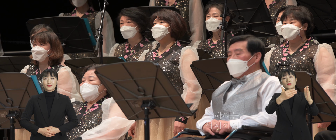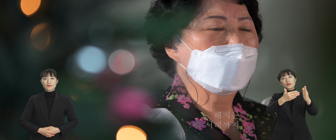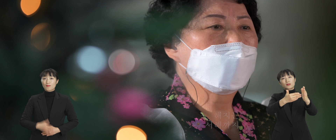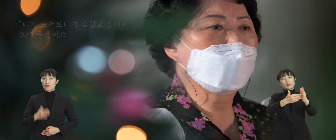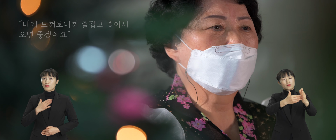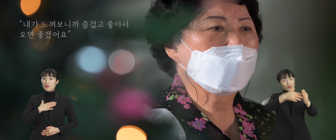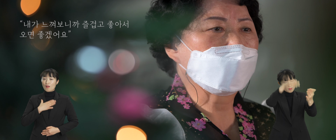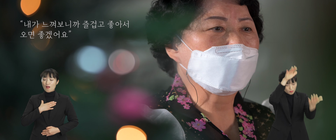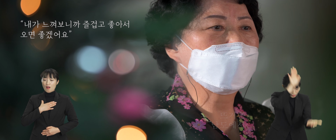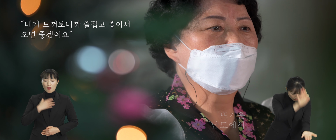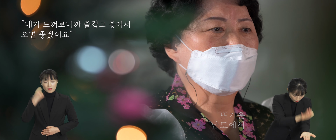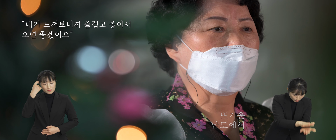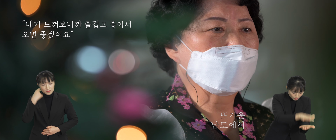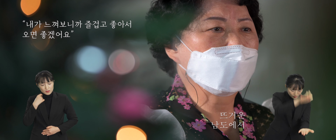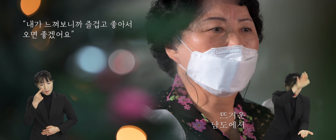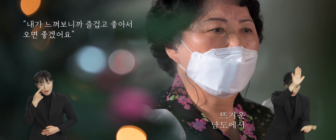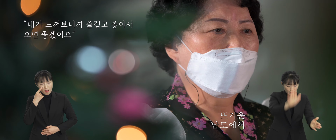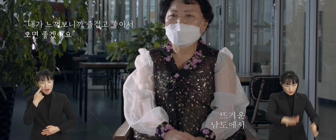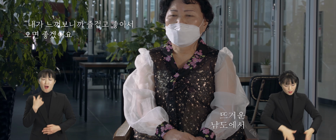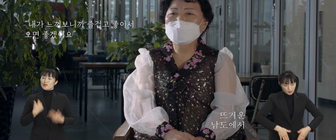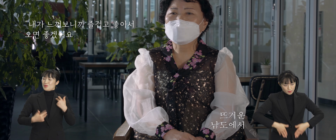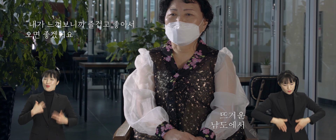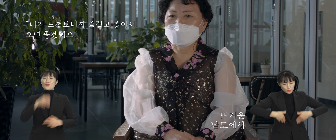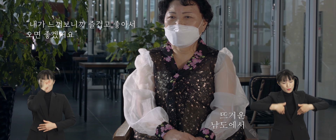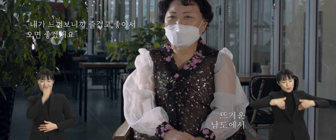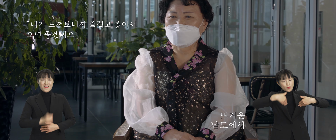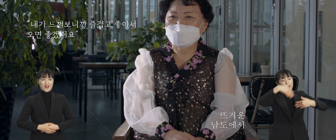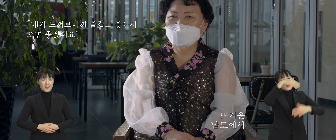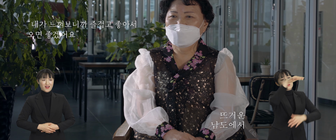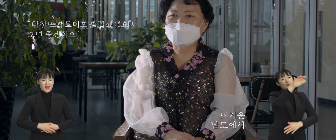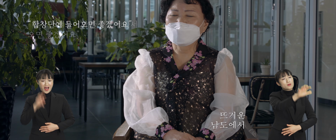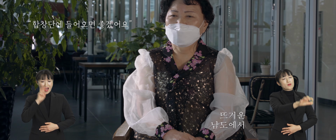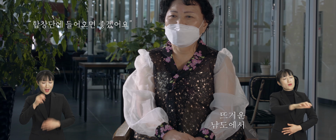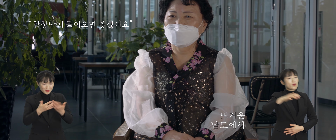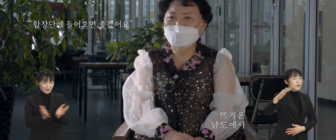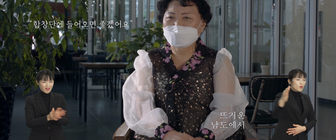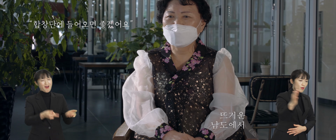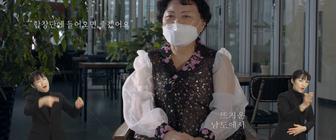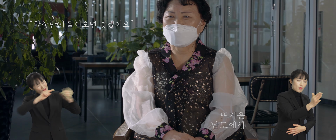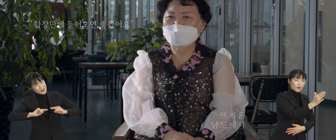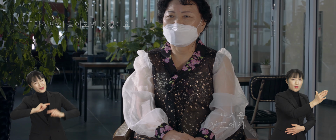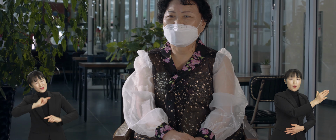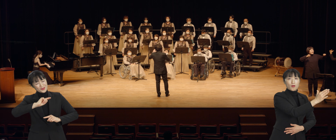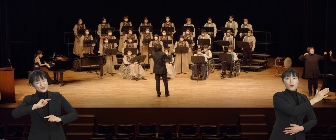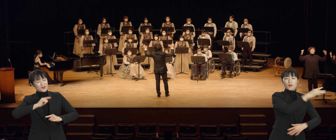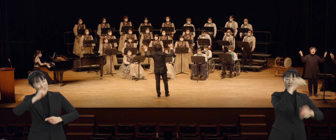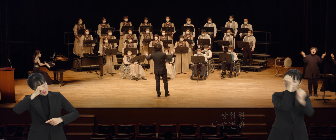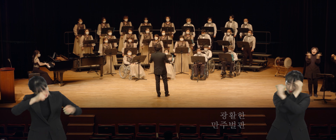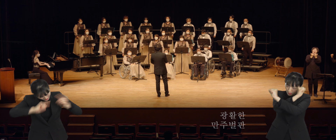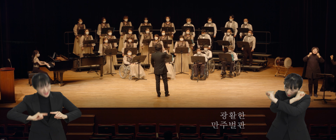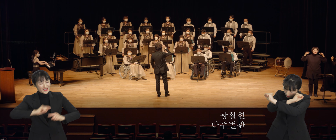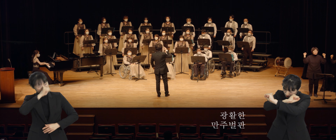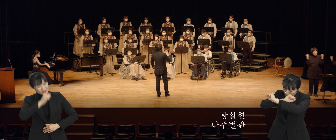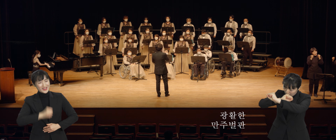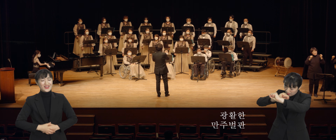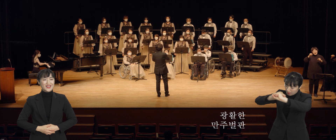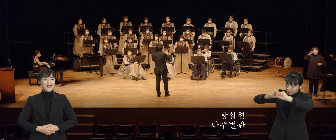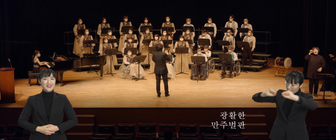내가 늦게 보니까 즐겁고 좋았어 오면 좋겠어요 답장도 안 그러면 좋겠어